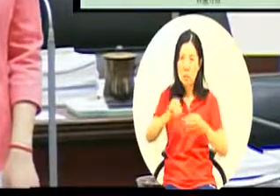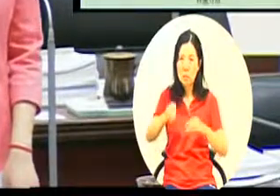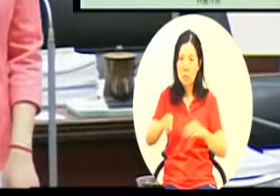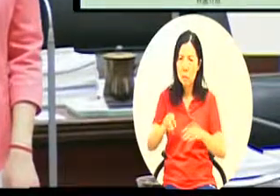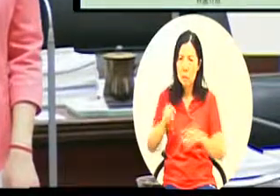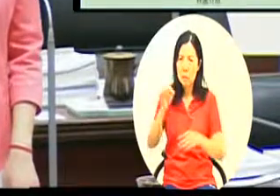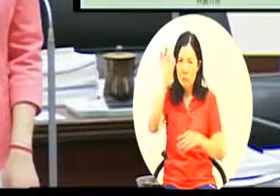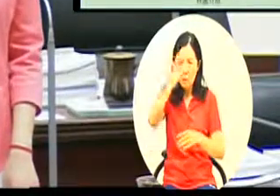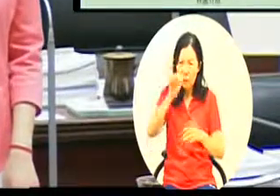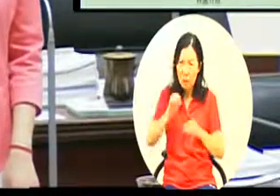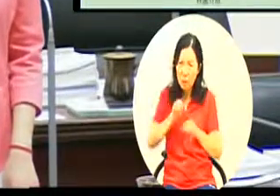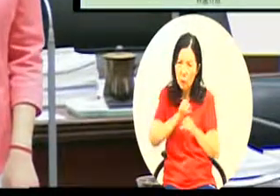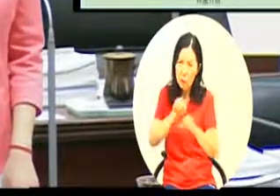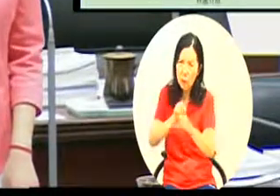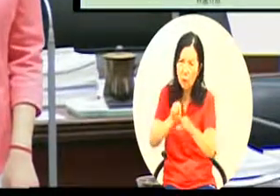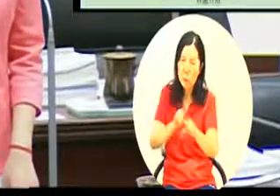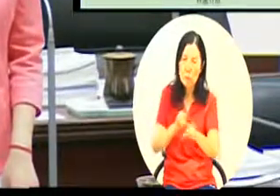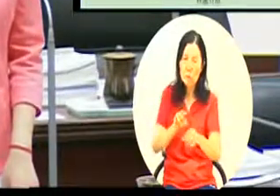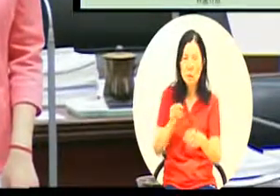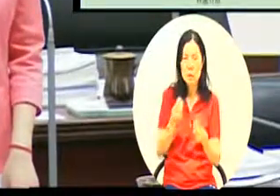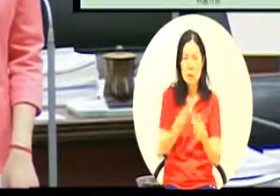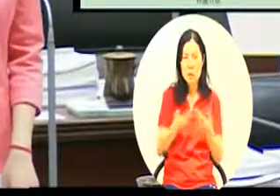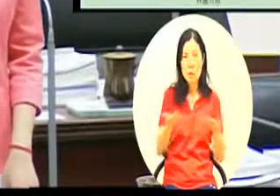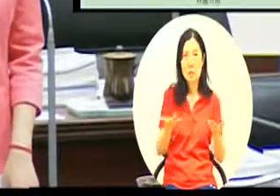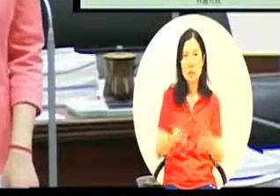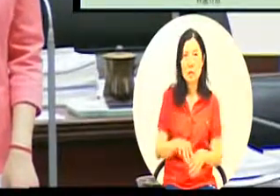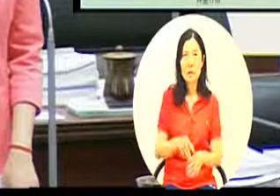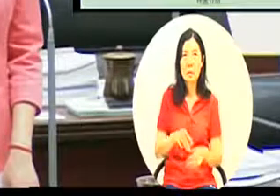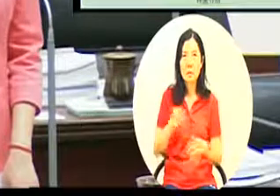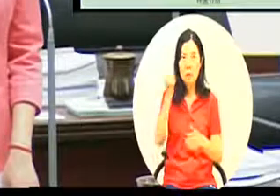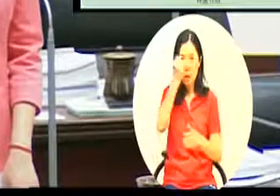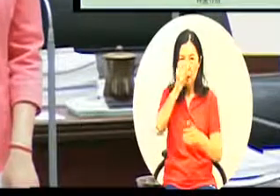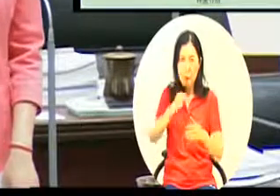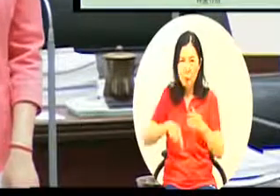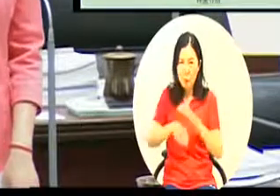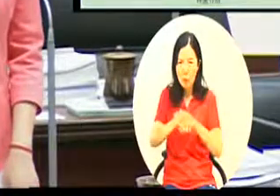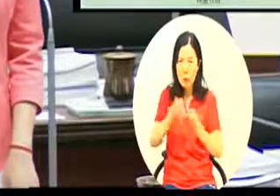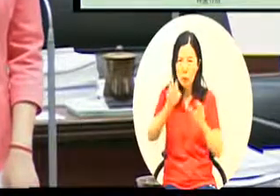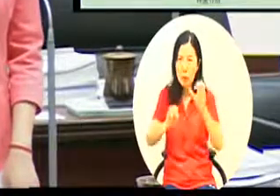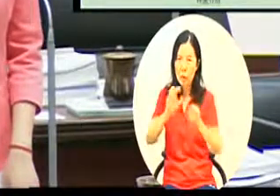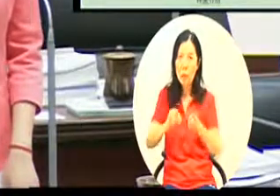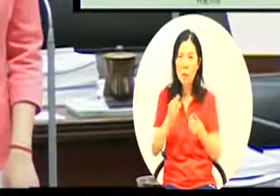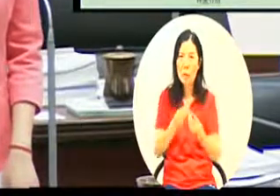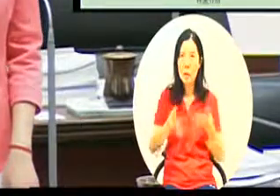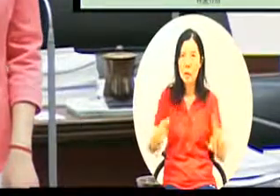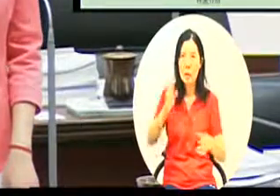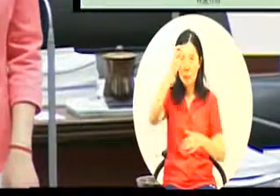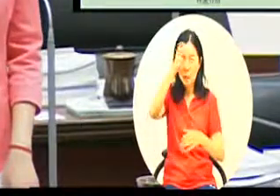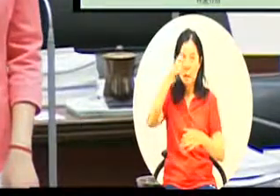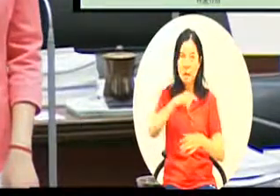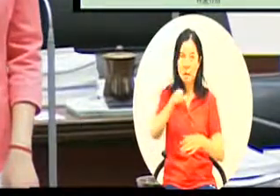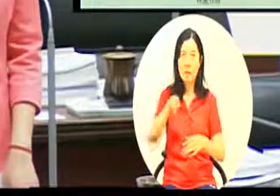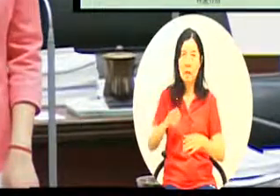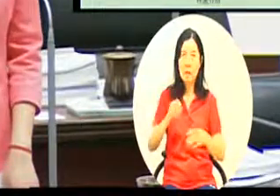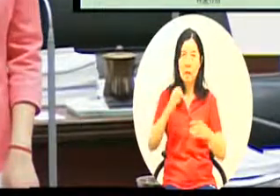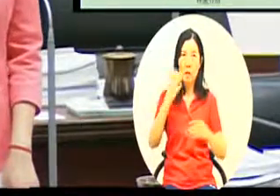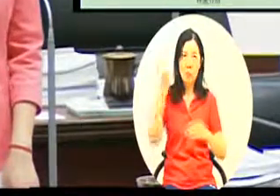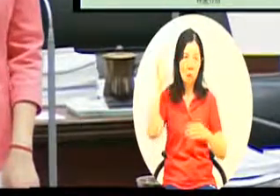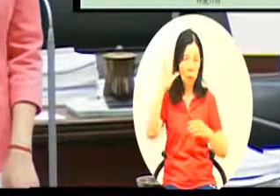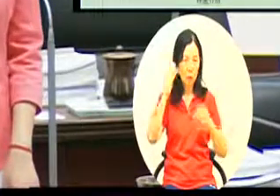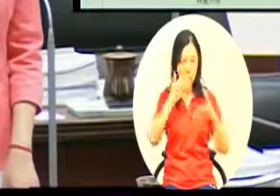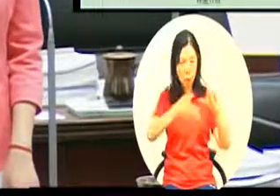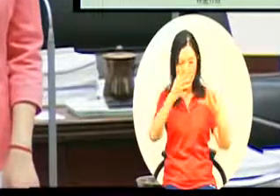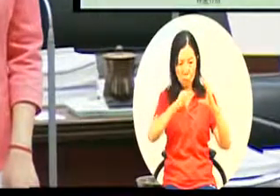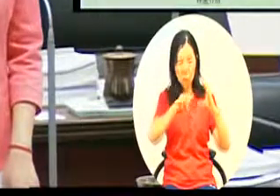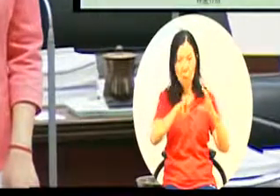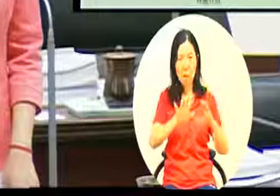他们要怎么去打击犯罪。我们所有的员警最近的新闻事件里也有看到，